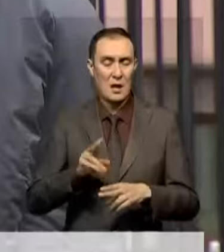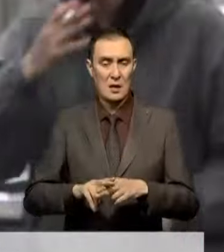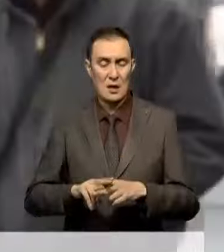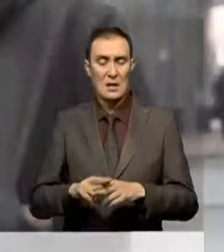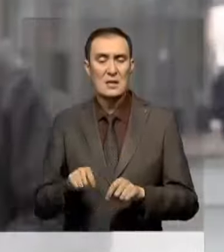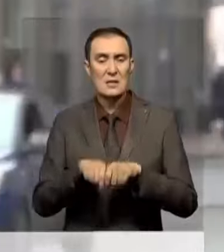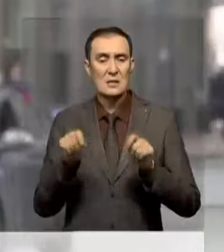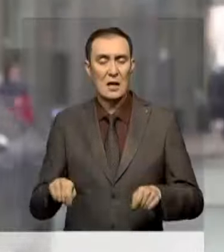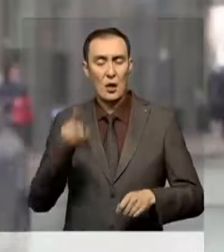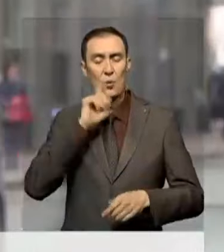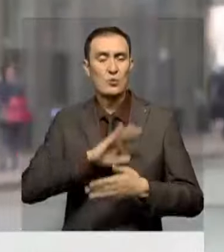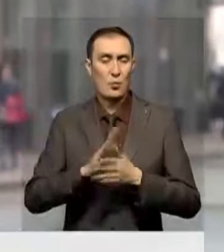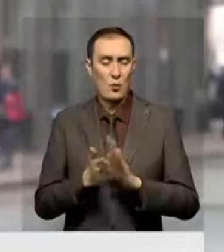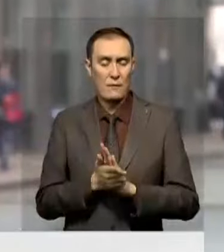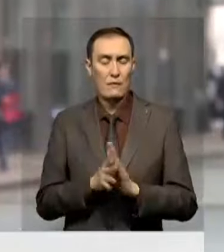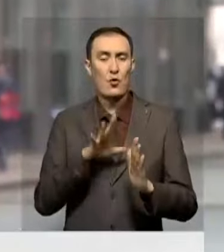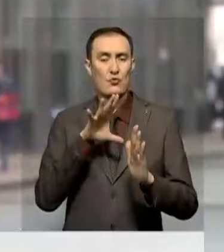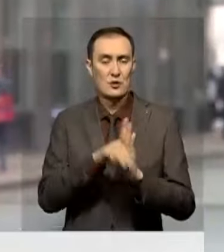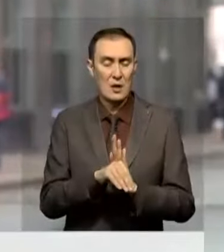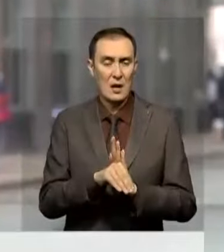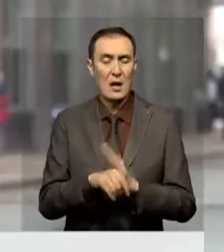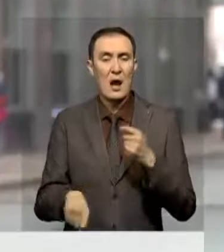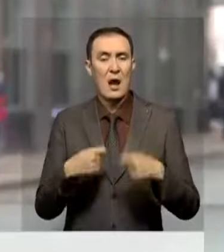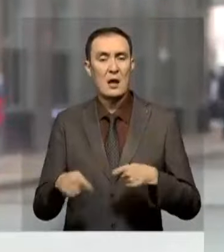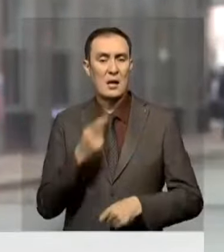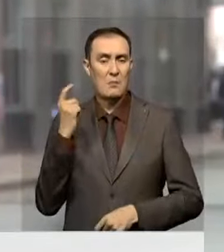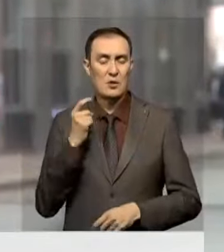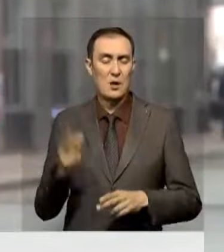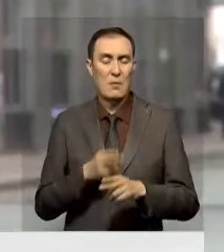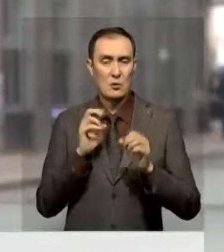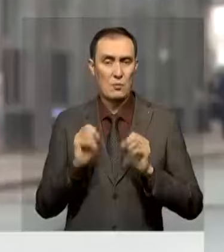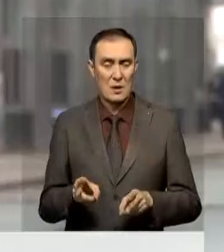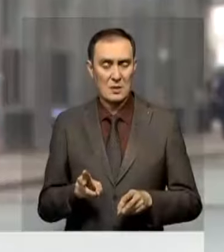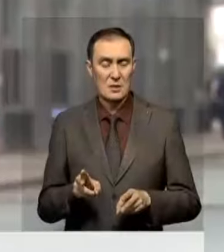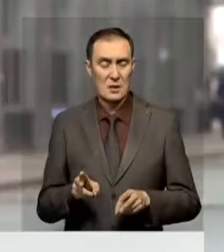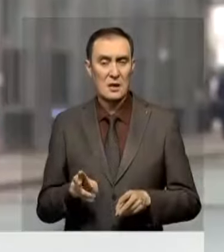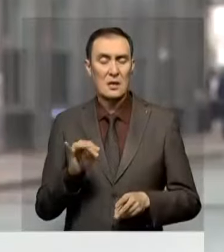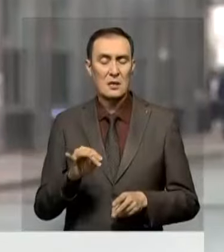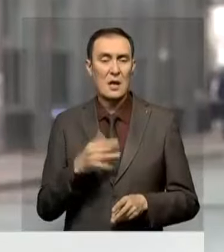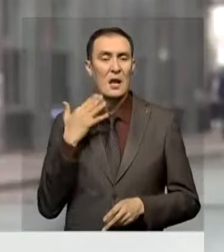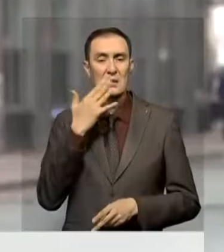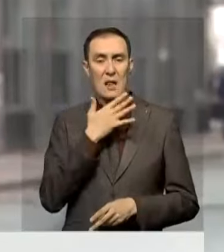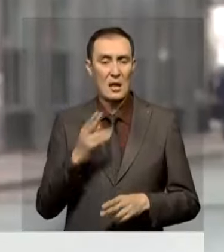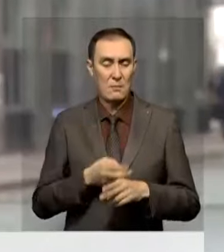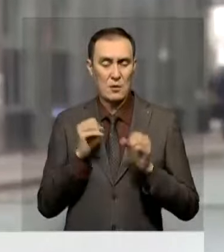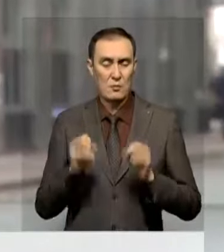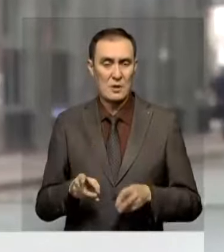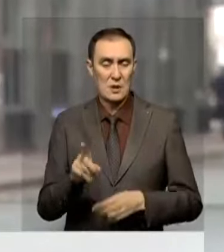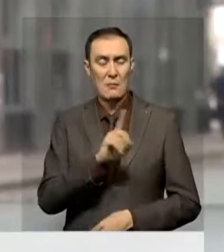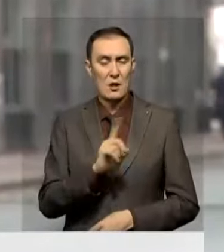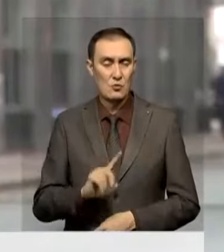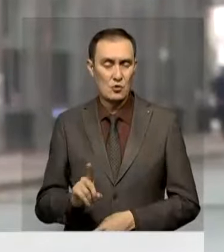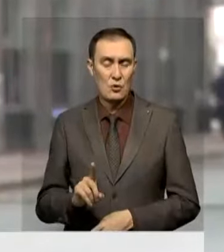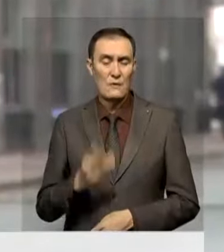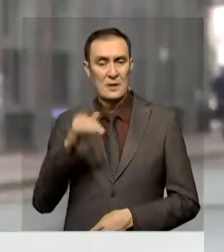очередь создание условий, в том числе экономической безопасности и безопасности национальной. Потому что,